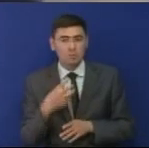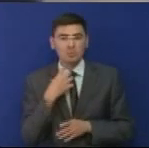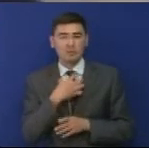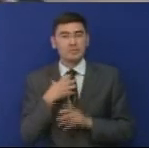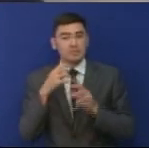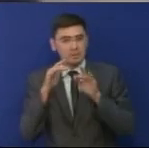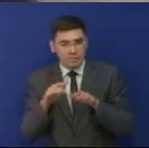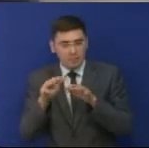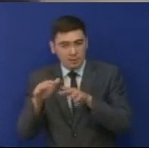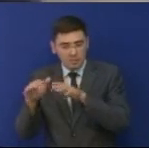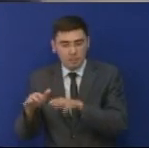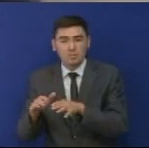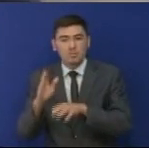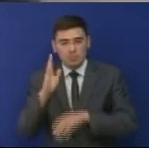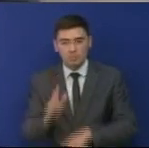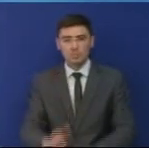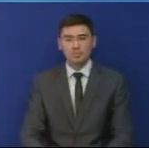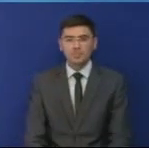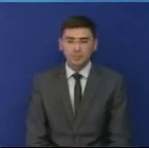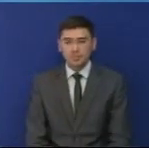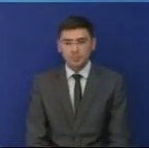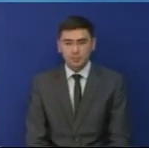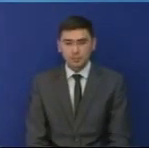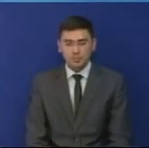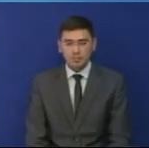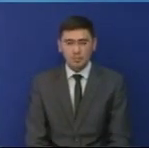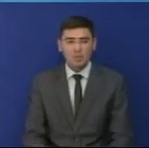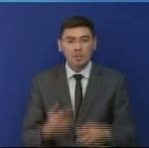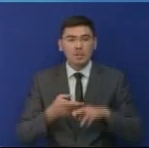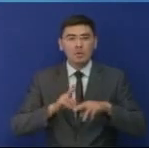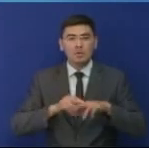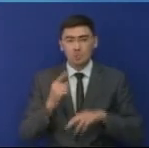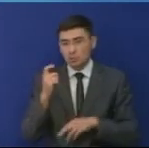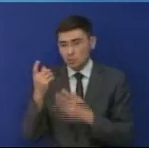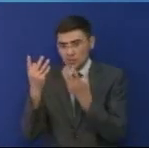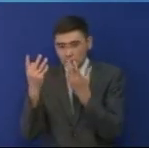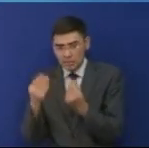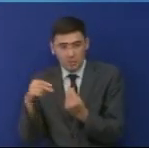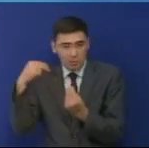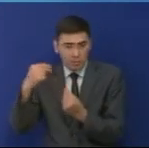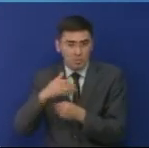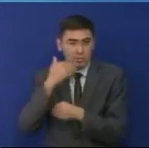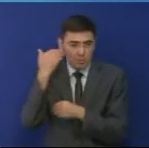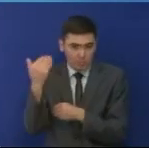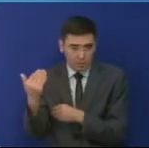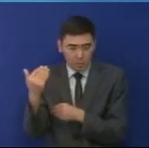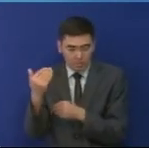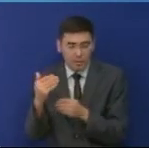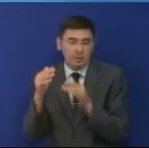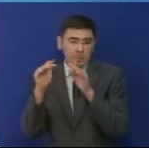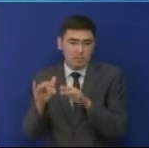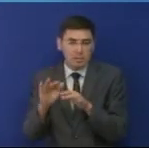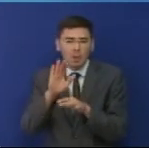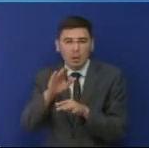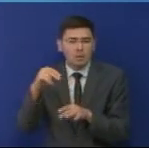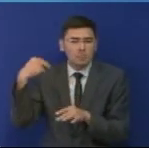еще более важные дела и события. Это были итоги 100-дневной работы Касым-Жомарта Кемелевича. Но кто